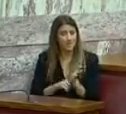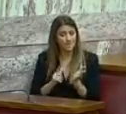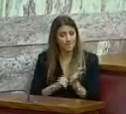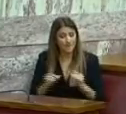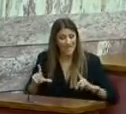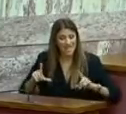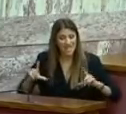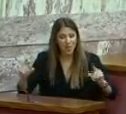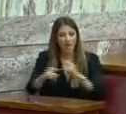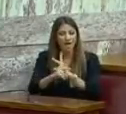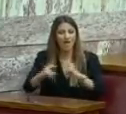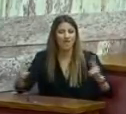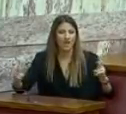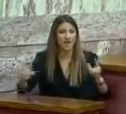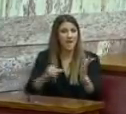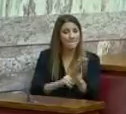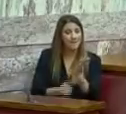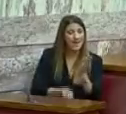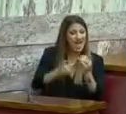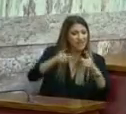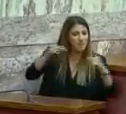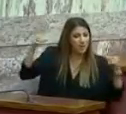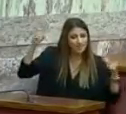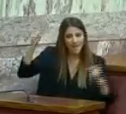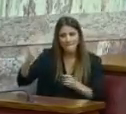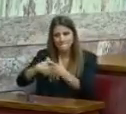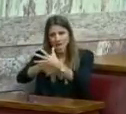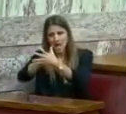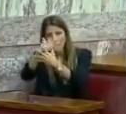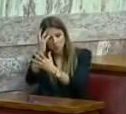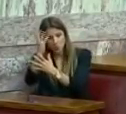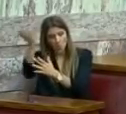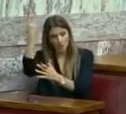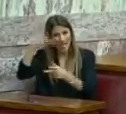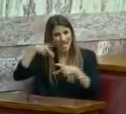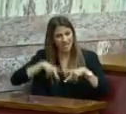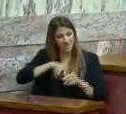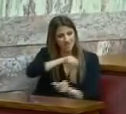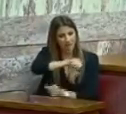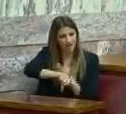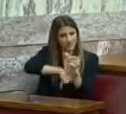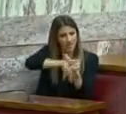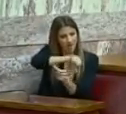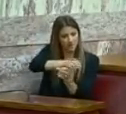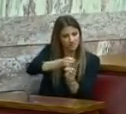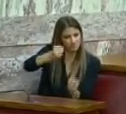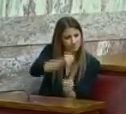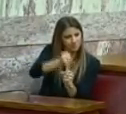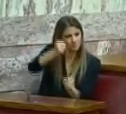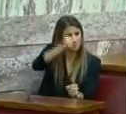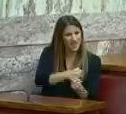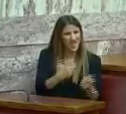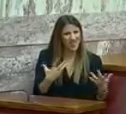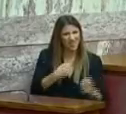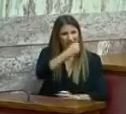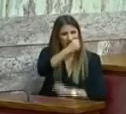Δημοκρατίας και του ΠΑΣΟΚ επί μια δεκαετία τουλάχιστον, και είμαι επίκης για τη δεκαετία.